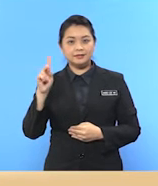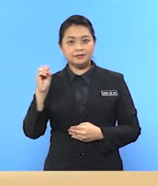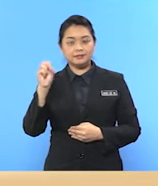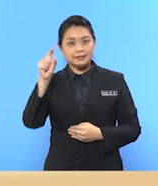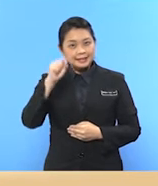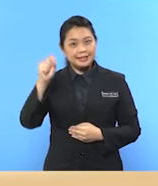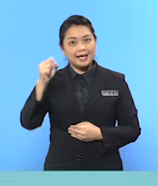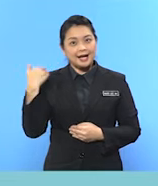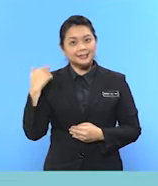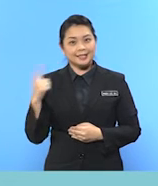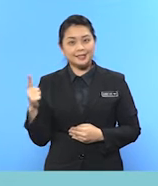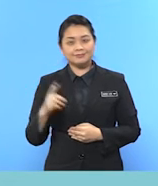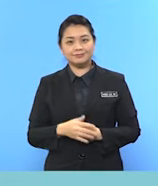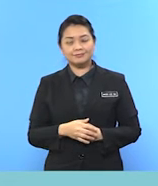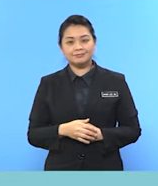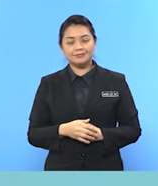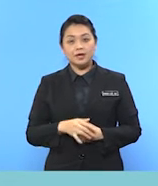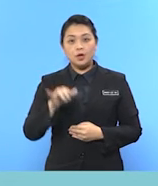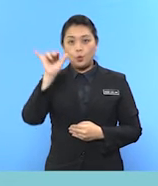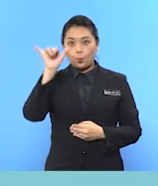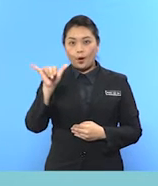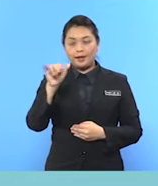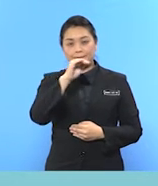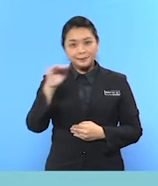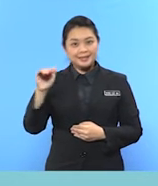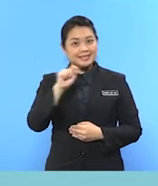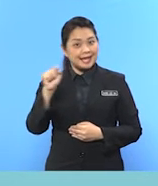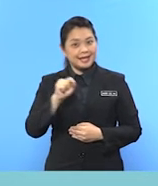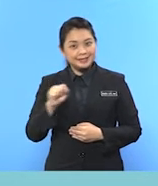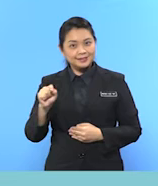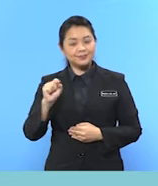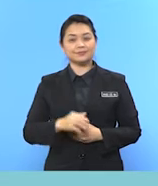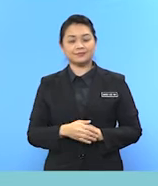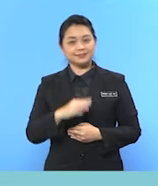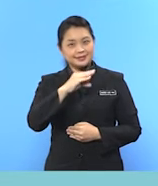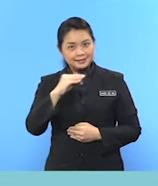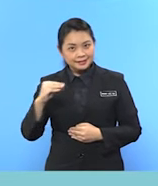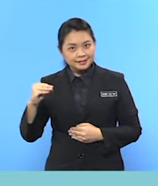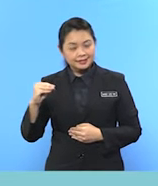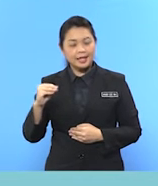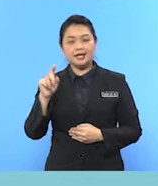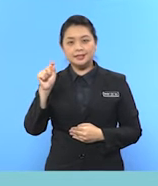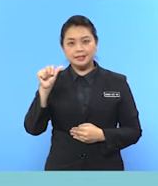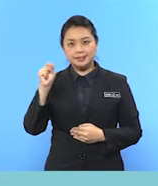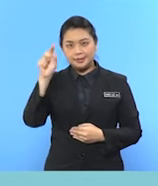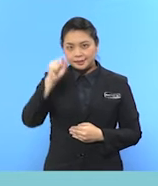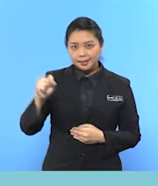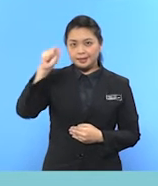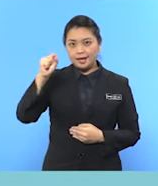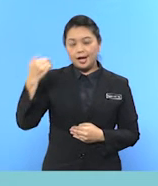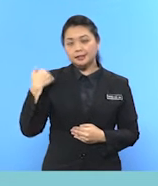Cos theta ialah Y per Z dan tangent